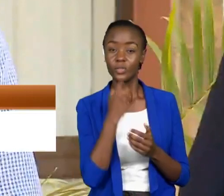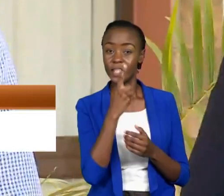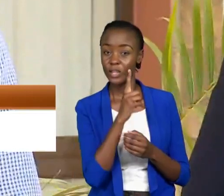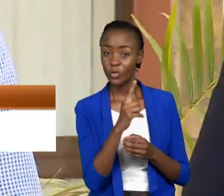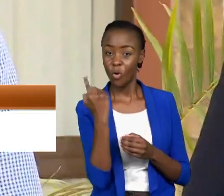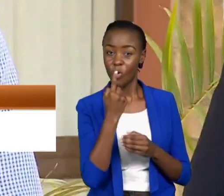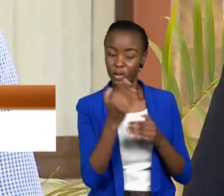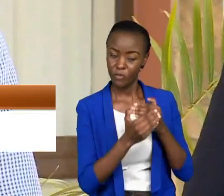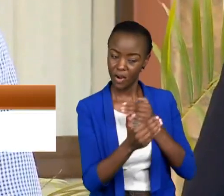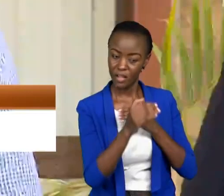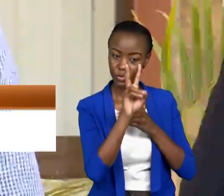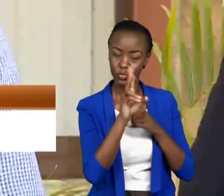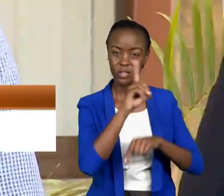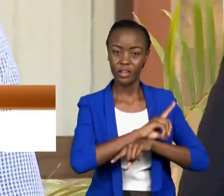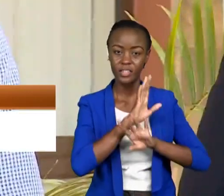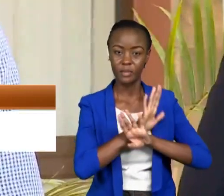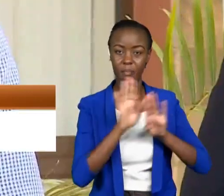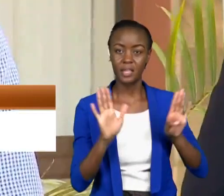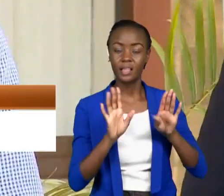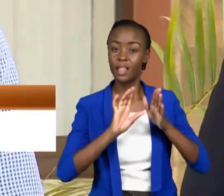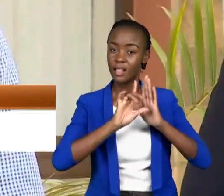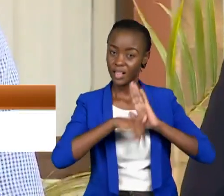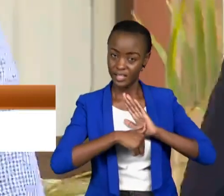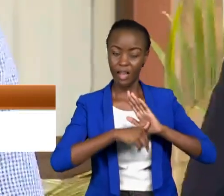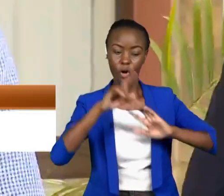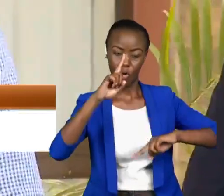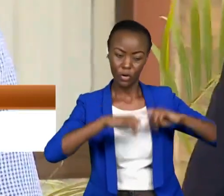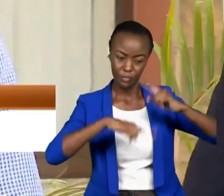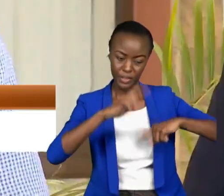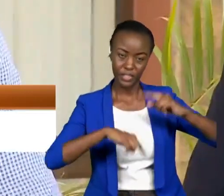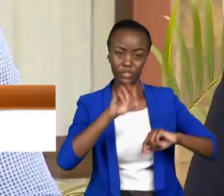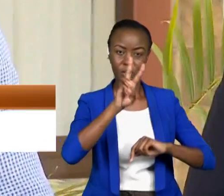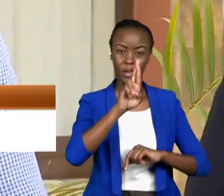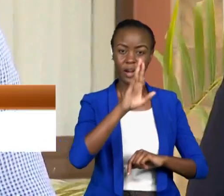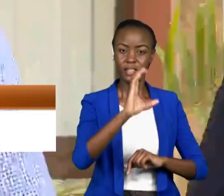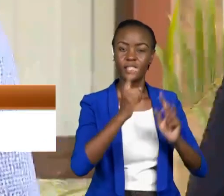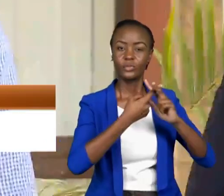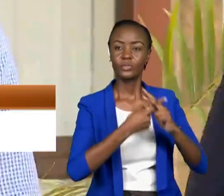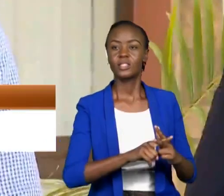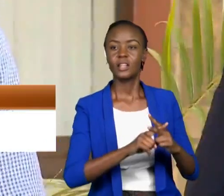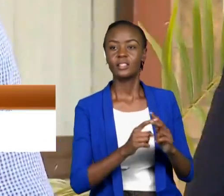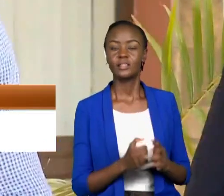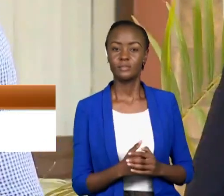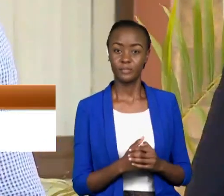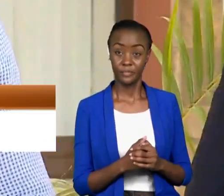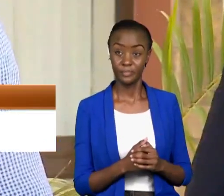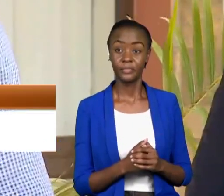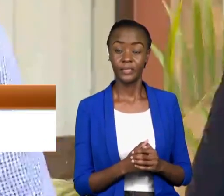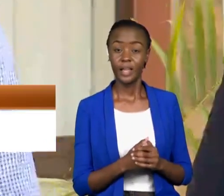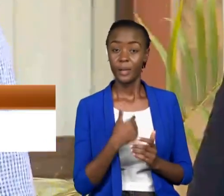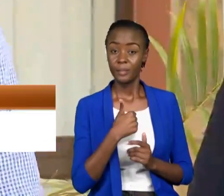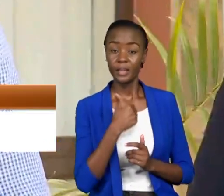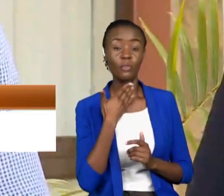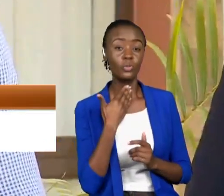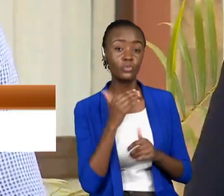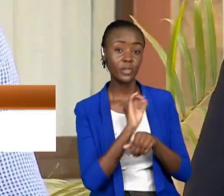zimebakia takriban siku mbili tu ili mbio za magari almaarufu WRC zing'oe nanga. Na labda tu kueleza tu